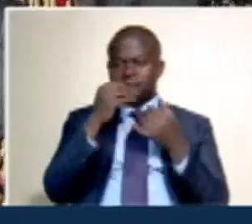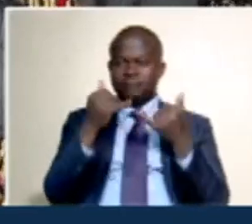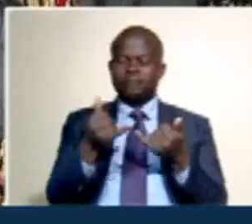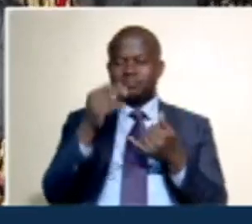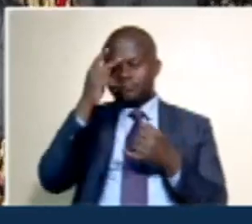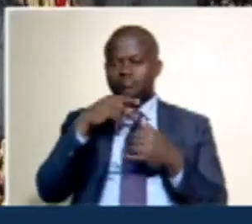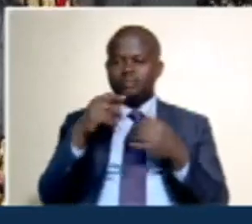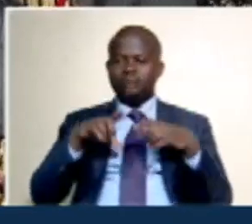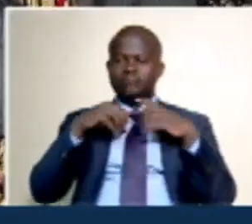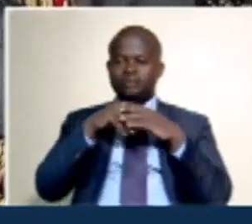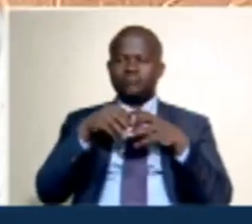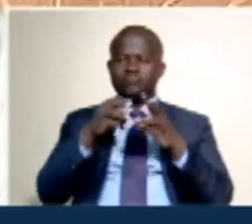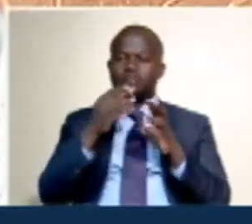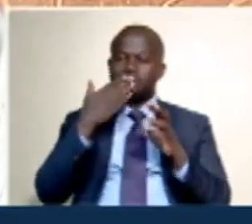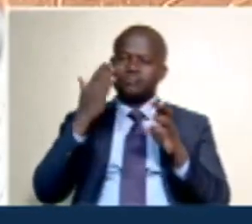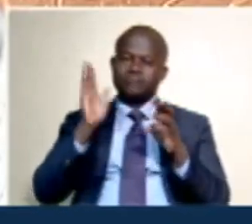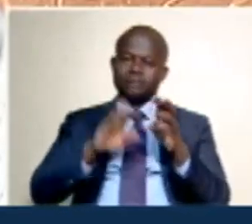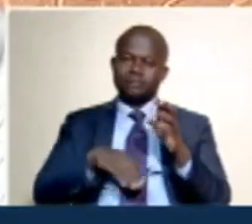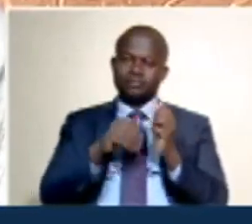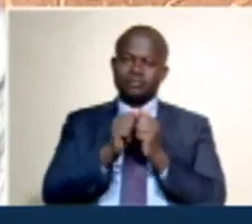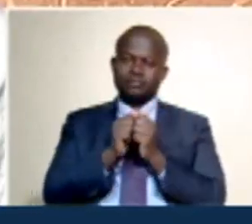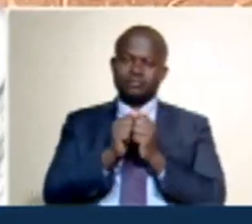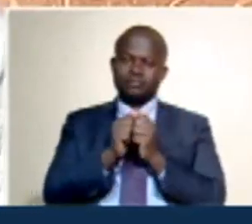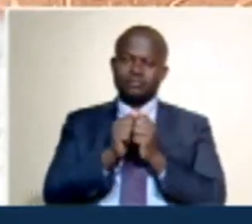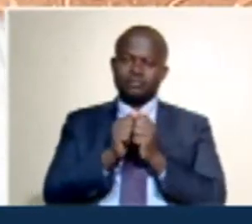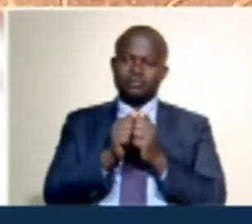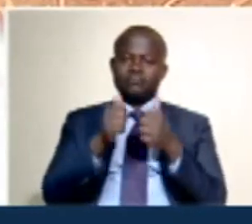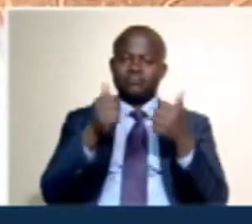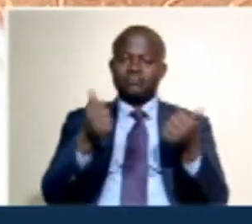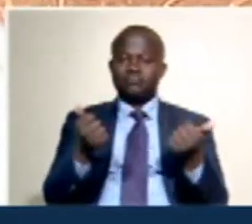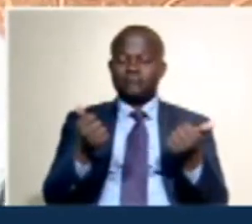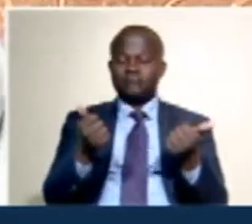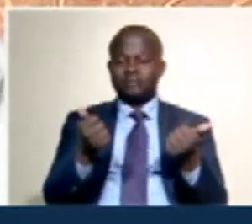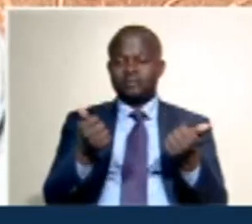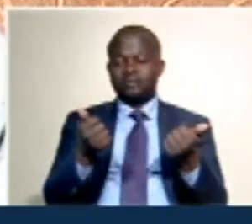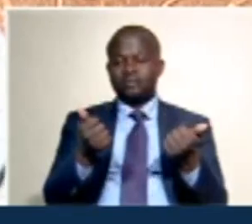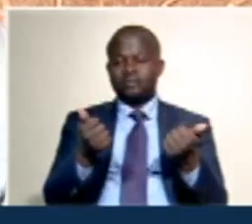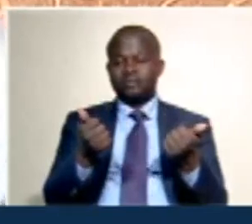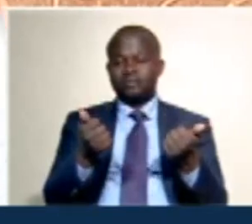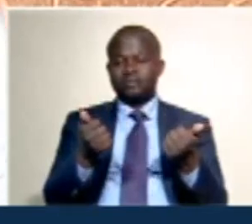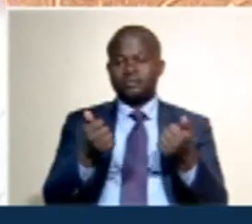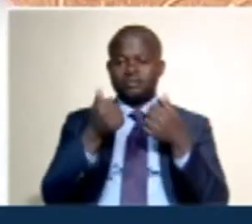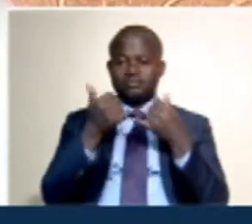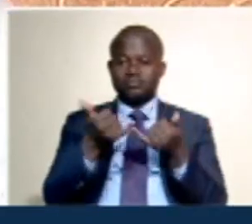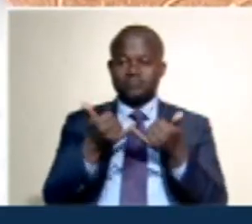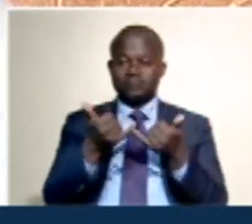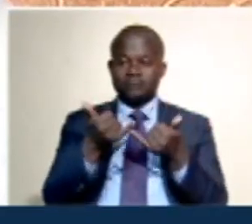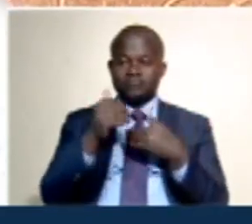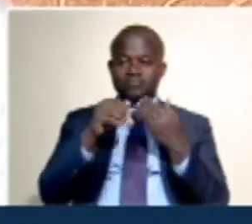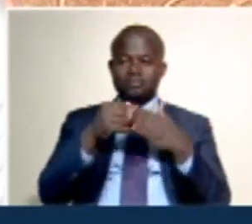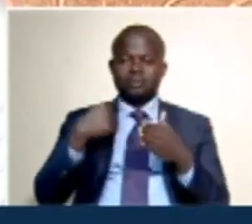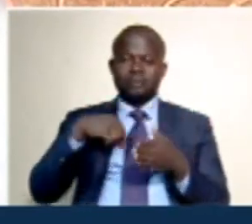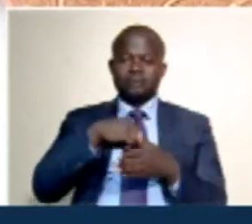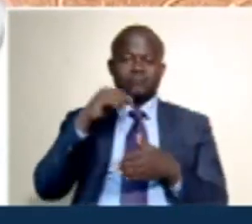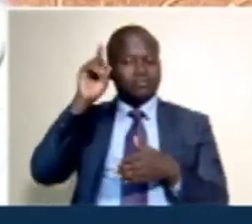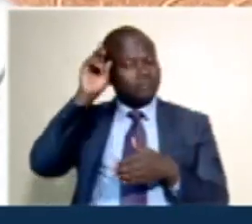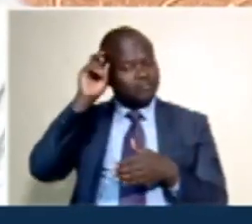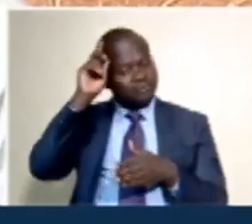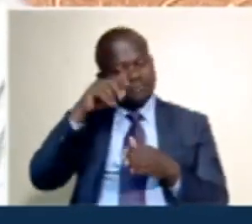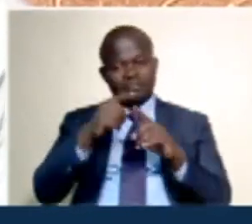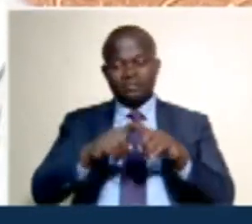avuga ko abayeho mu buzima bumugoye naho ndakodesha ubwo rero ndumva